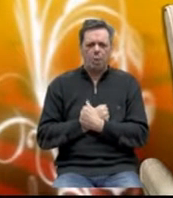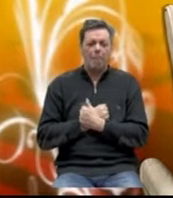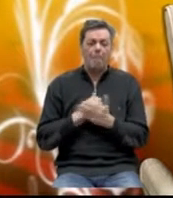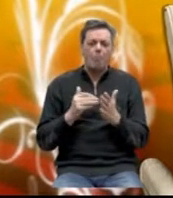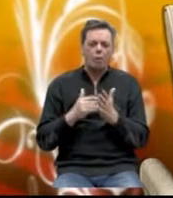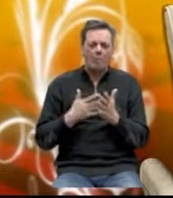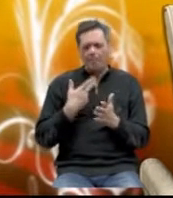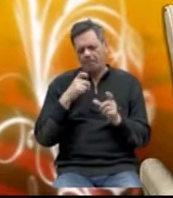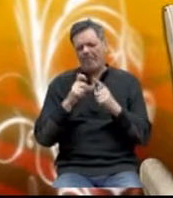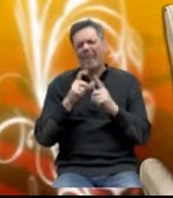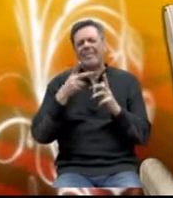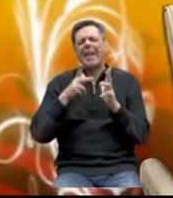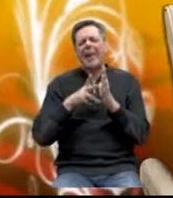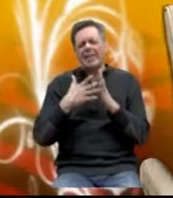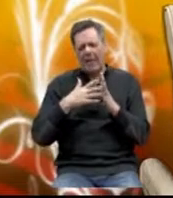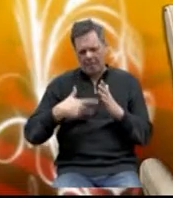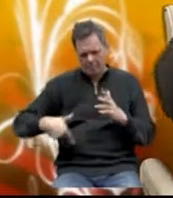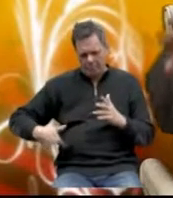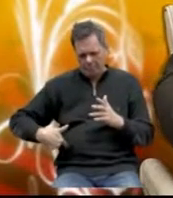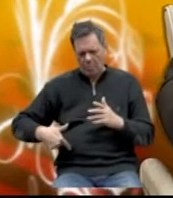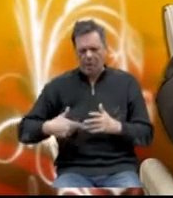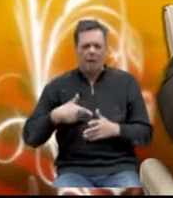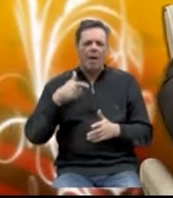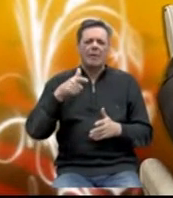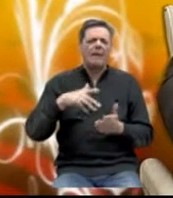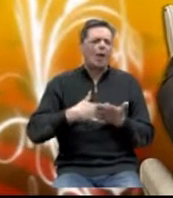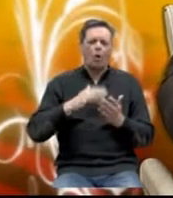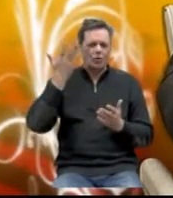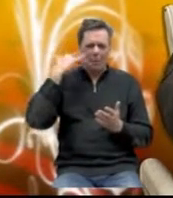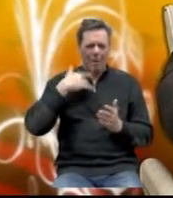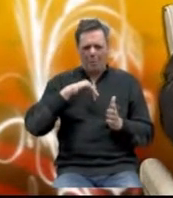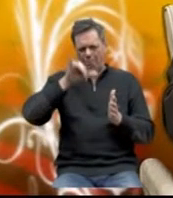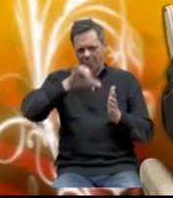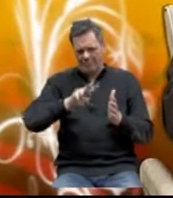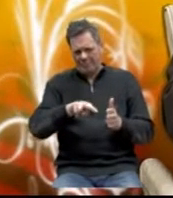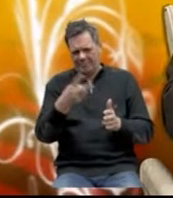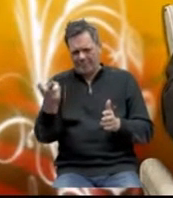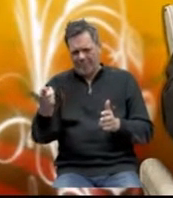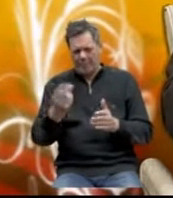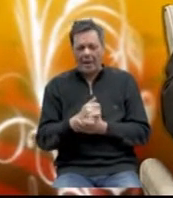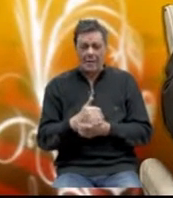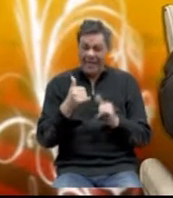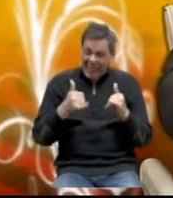potrebe za dijalizom. Tada još nije bilo ni transplantacija. Danas,